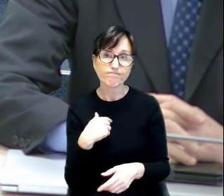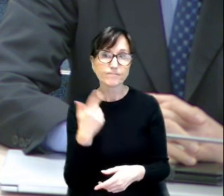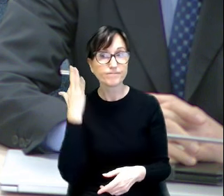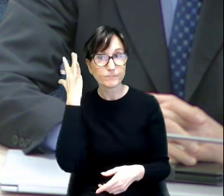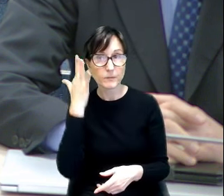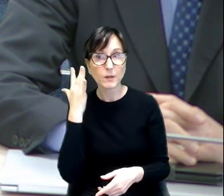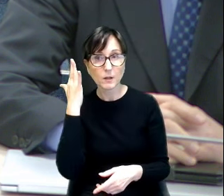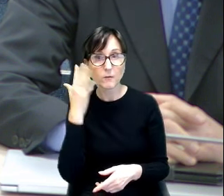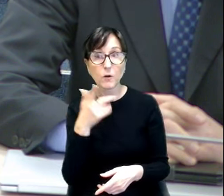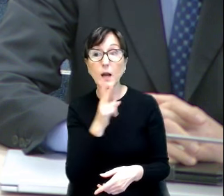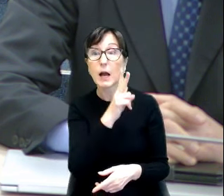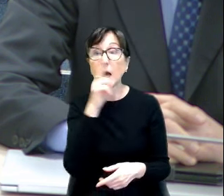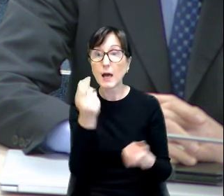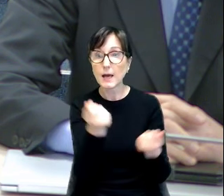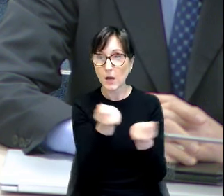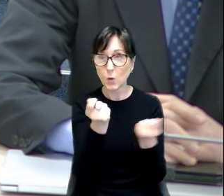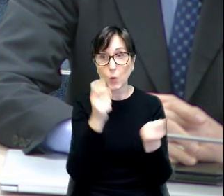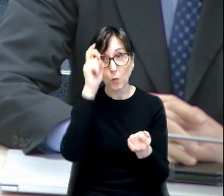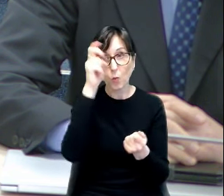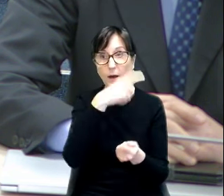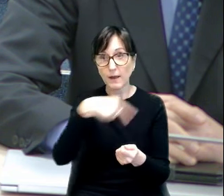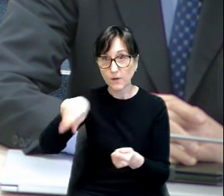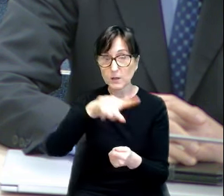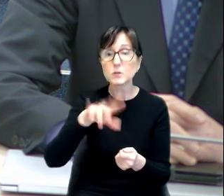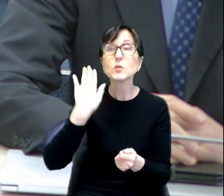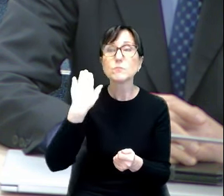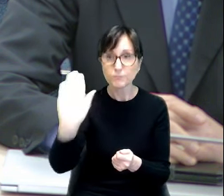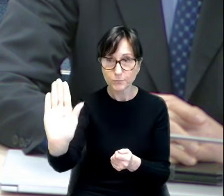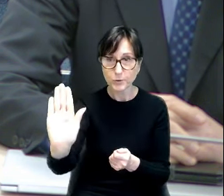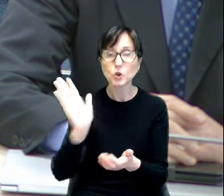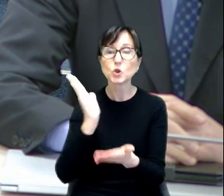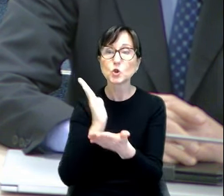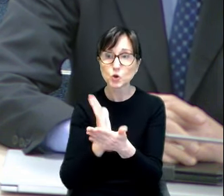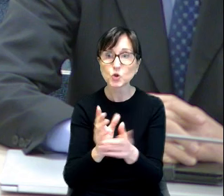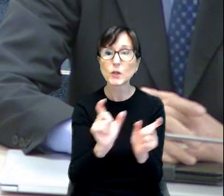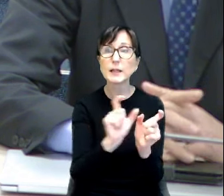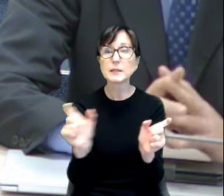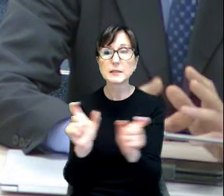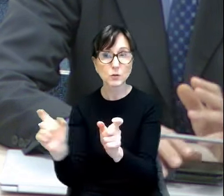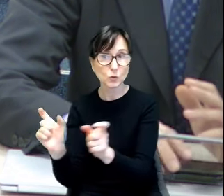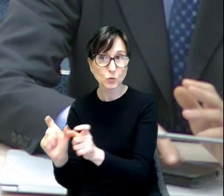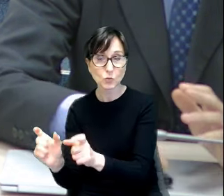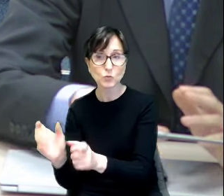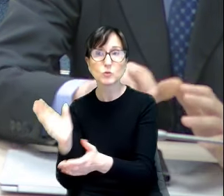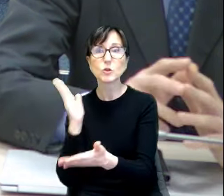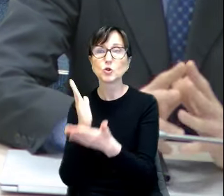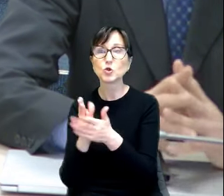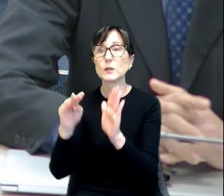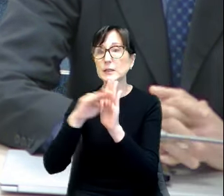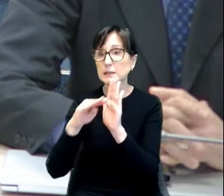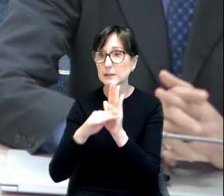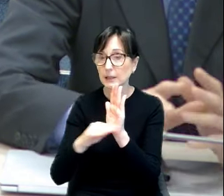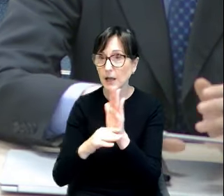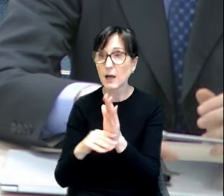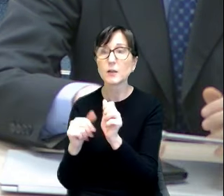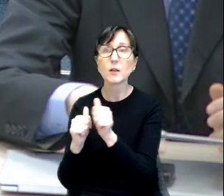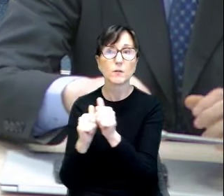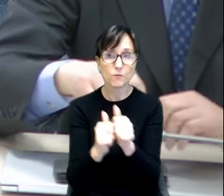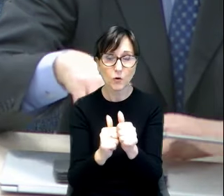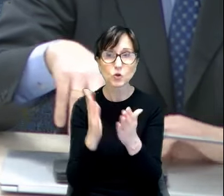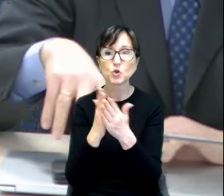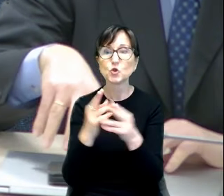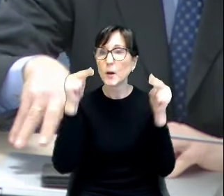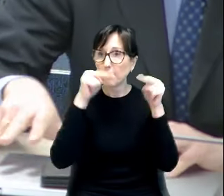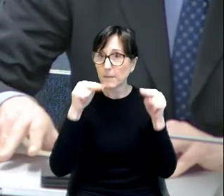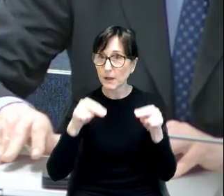reguliuoja valstybė tai turbūt ir reguliuoja tam yra institucijos tam yra atitinkami įstatymai yra atitinkamos priežiūros tarnybos kurios tam